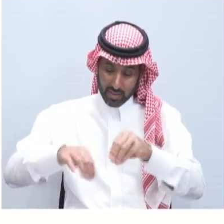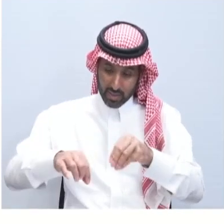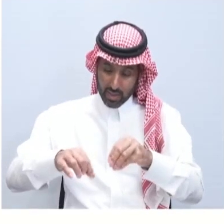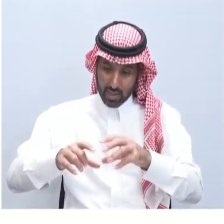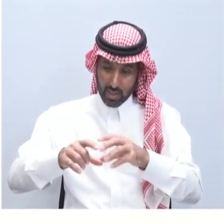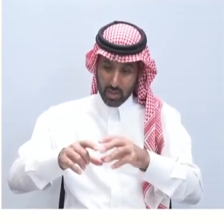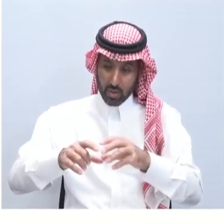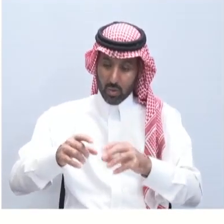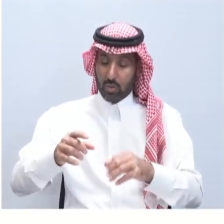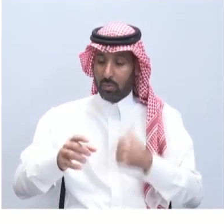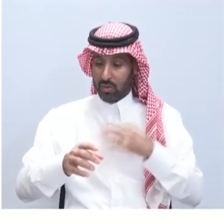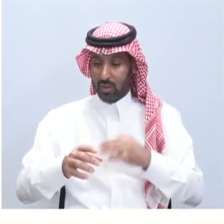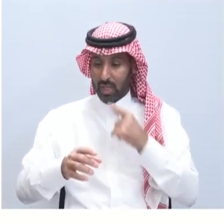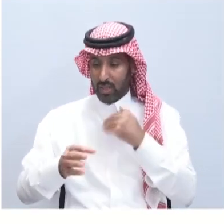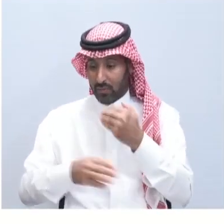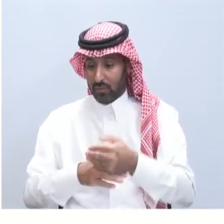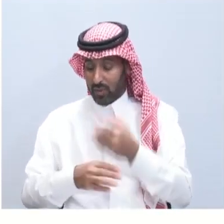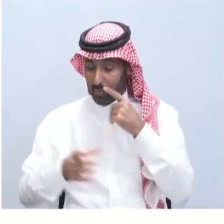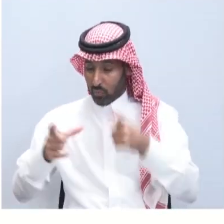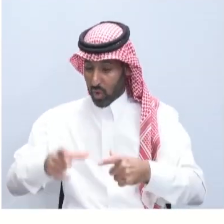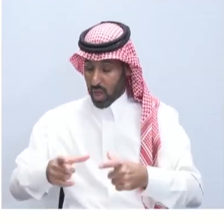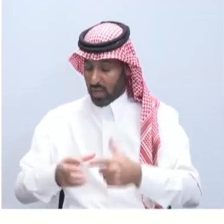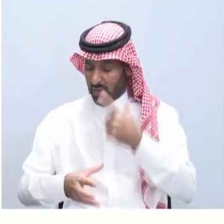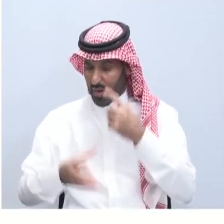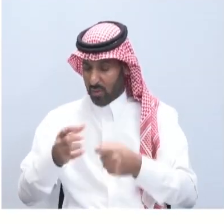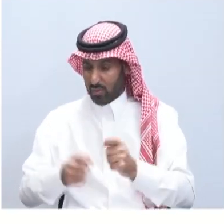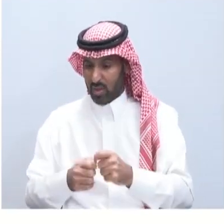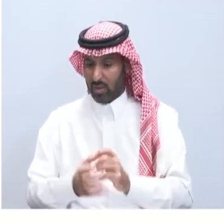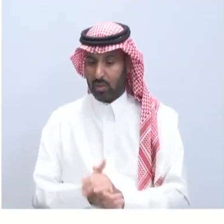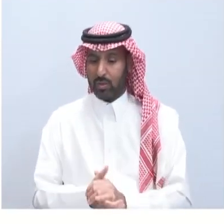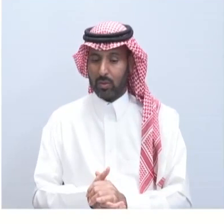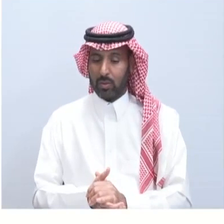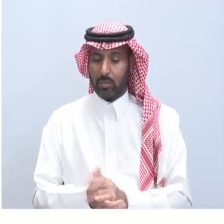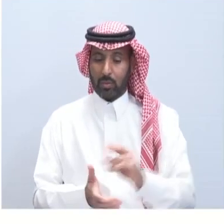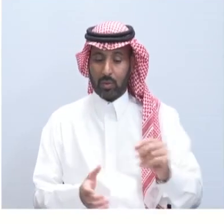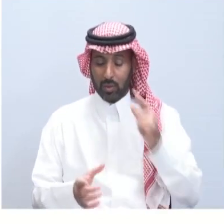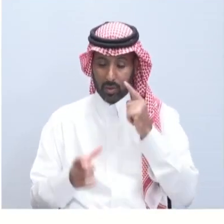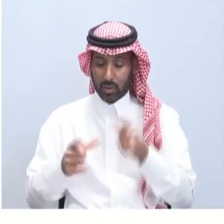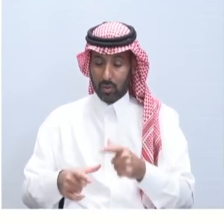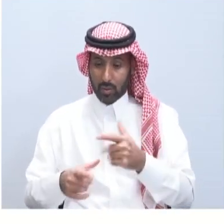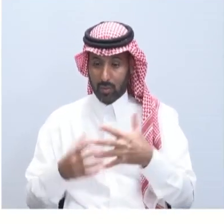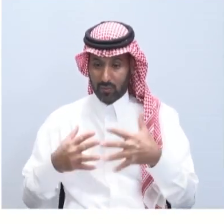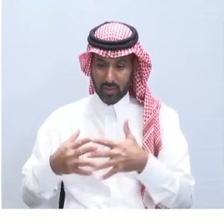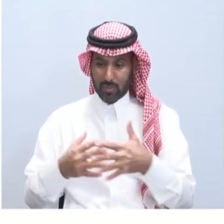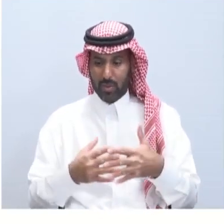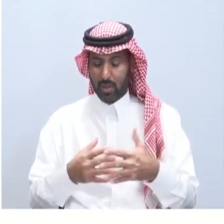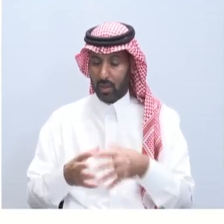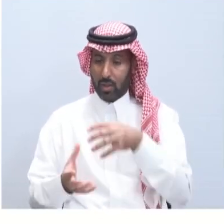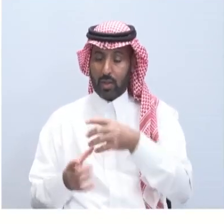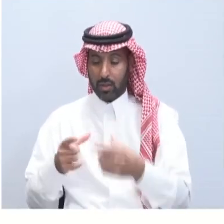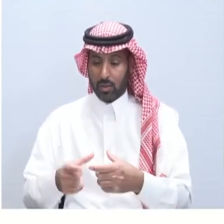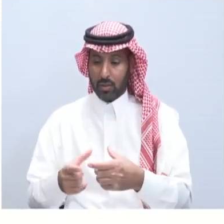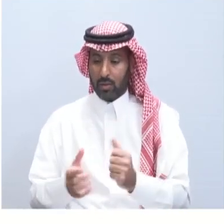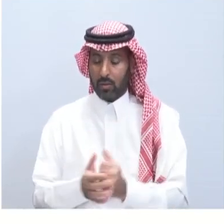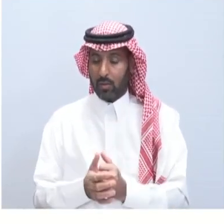وصالحا للاستخدام في المفاعل النوويه مثل تلك التي تعمل في الولايات المتحده الامريكيه